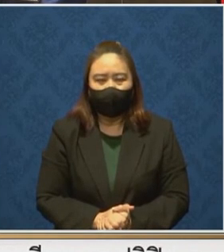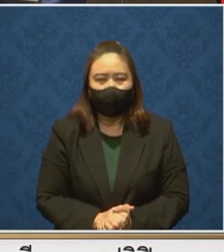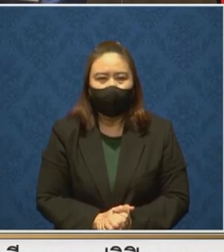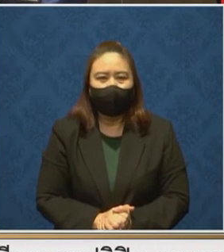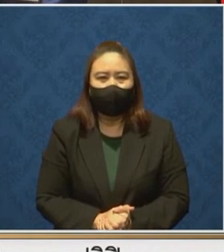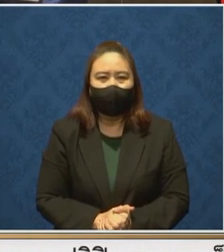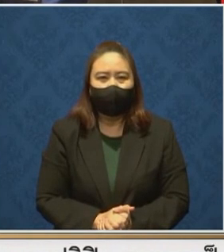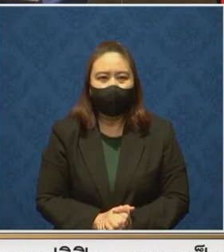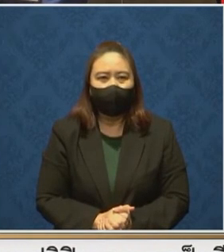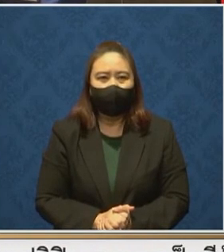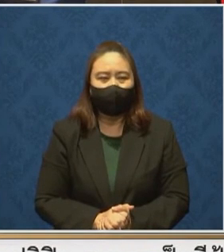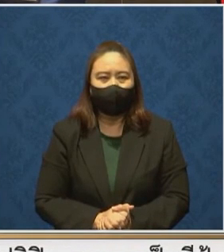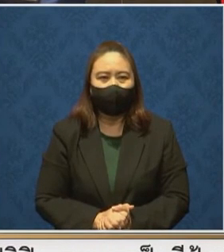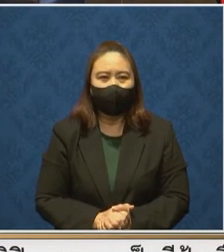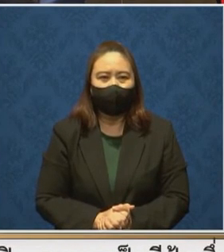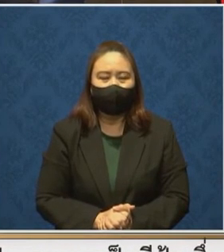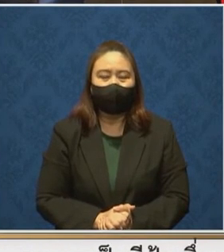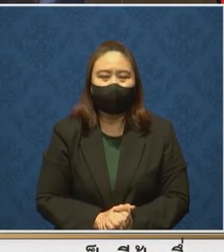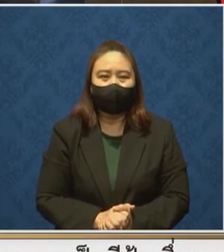ทรมาฐานทคลบค่ะ